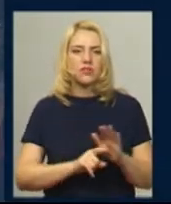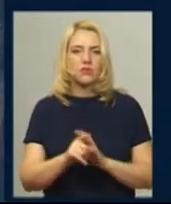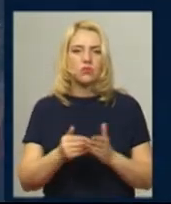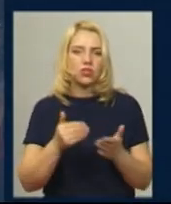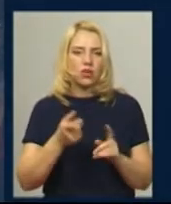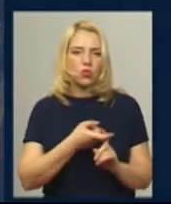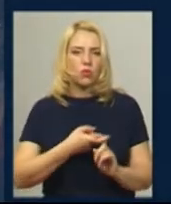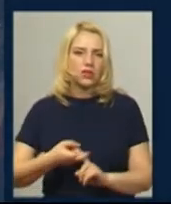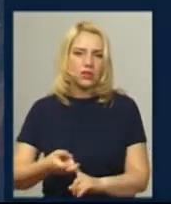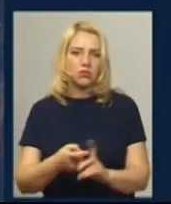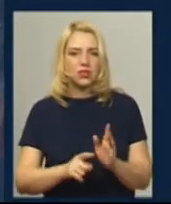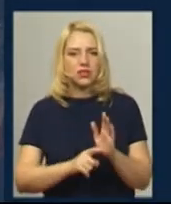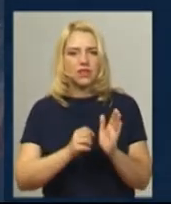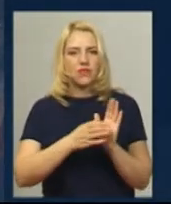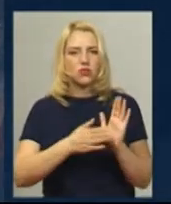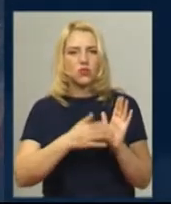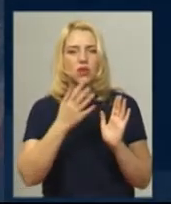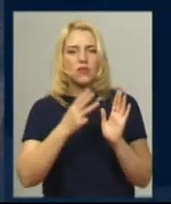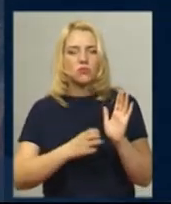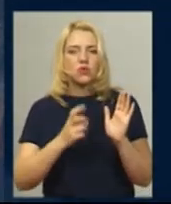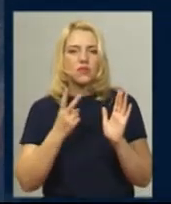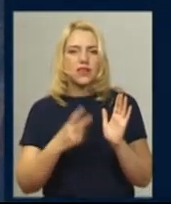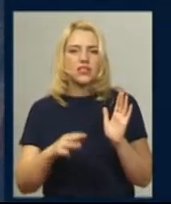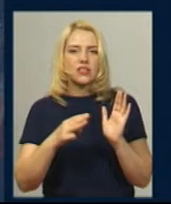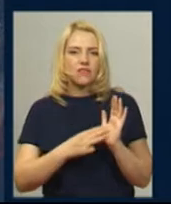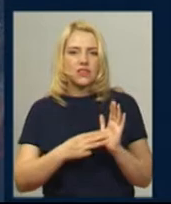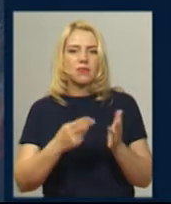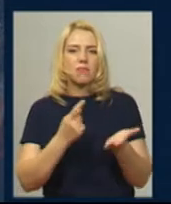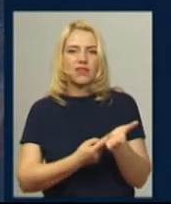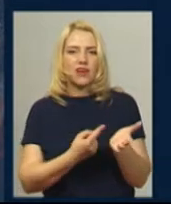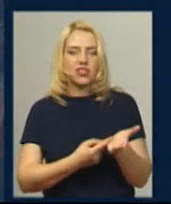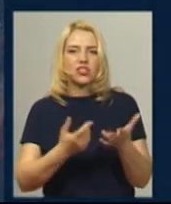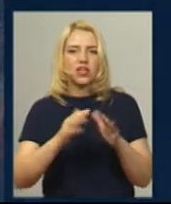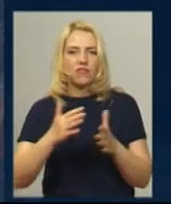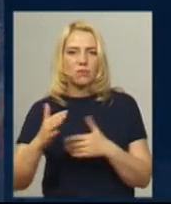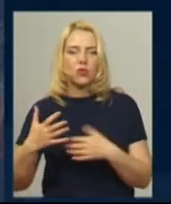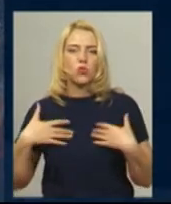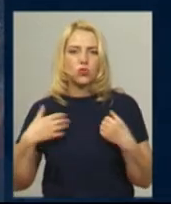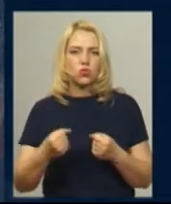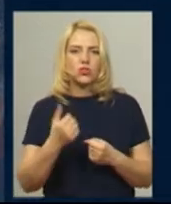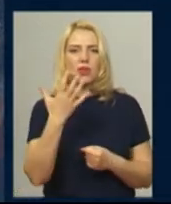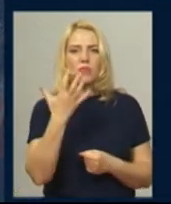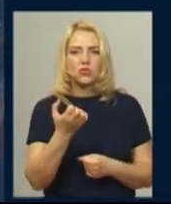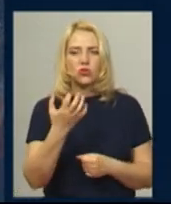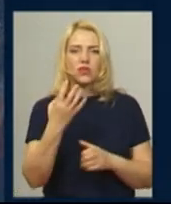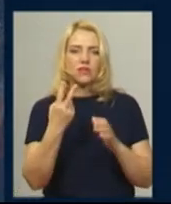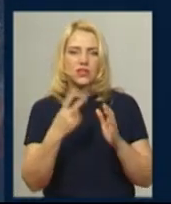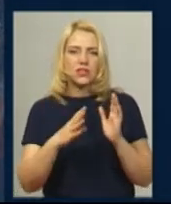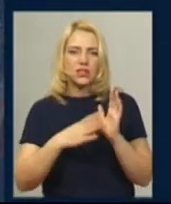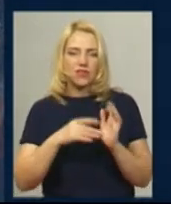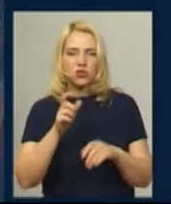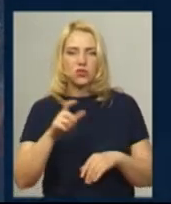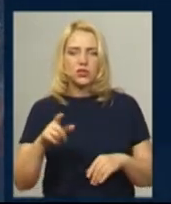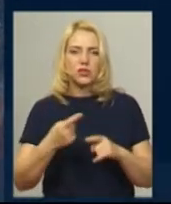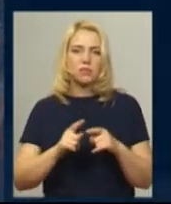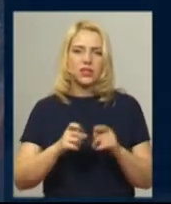зафіксовано 828 підтверджених випадків COVID-19, одужало 589 осіб та зафіксовано